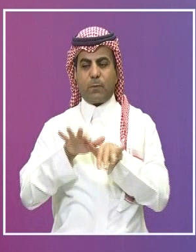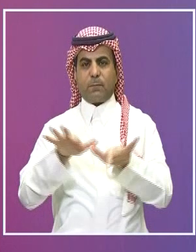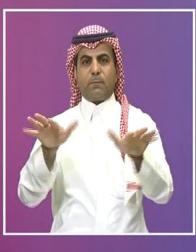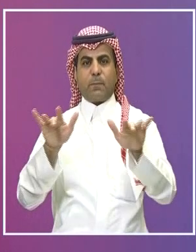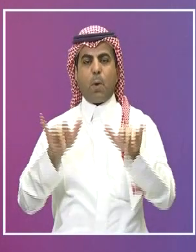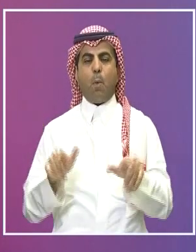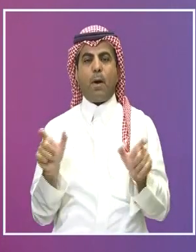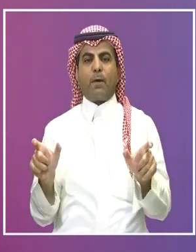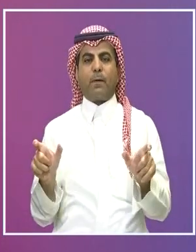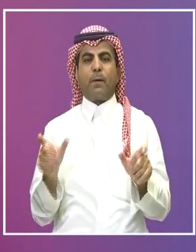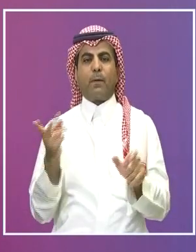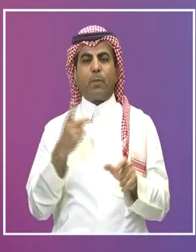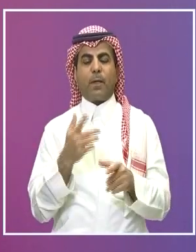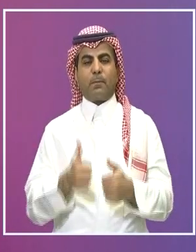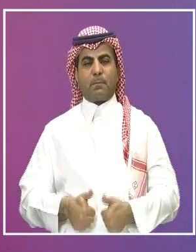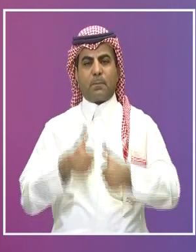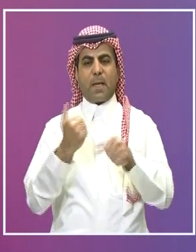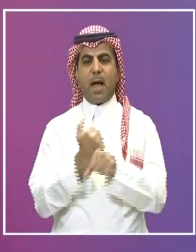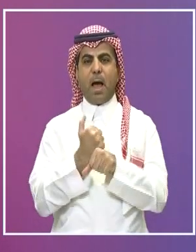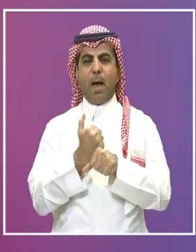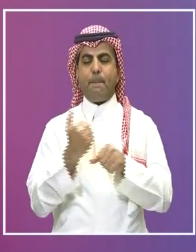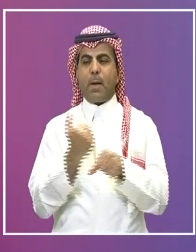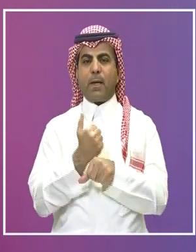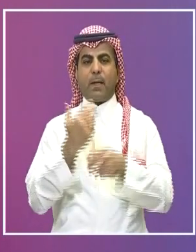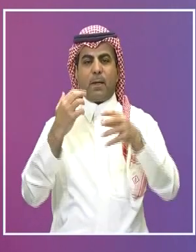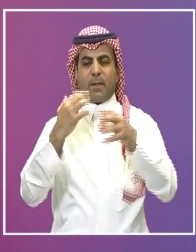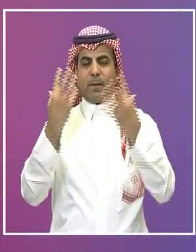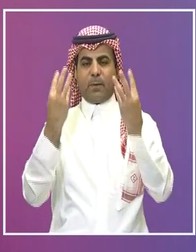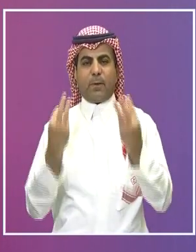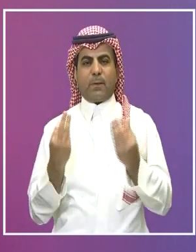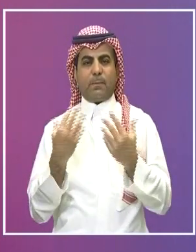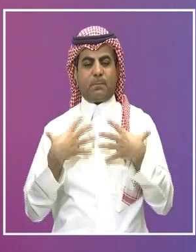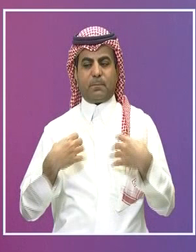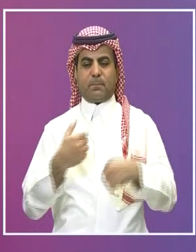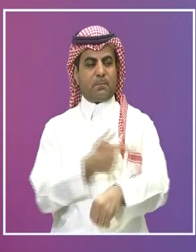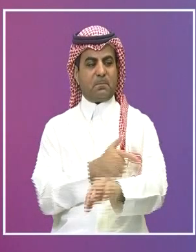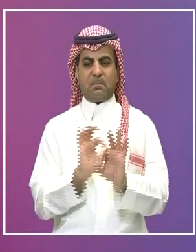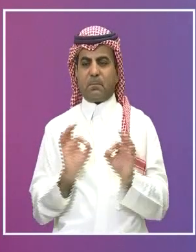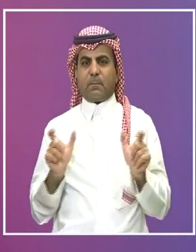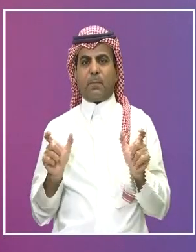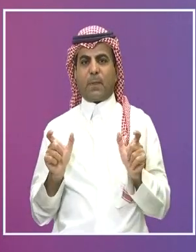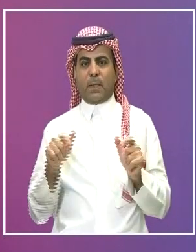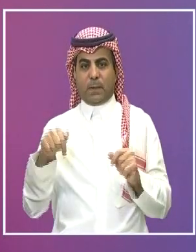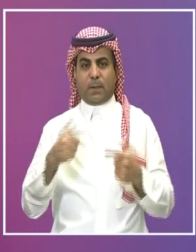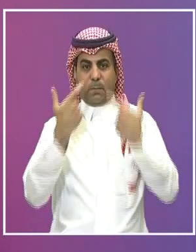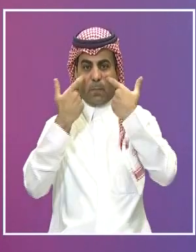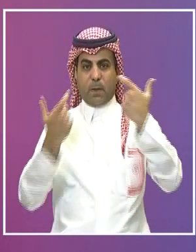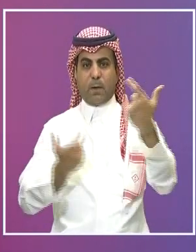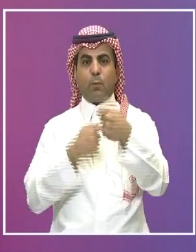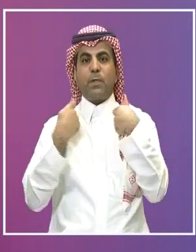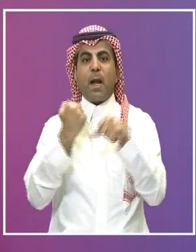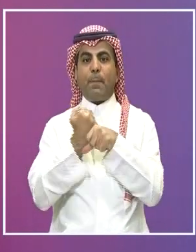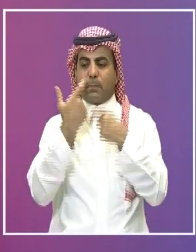كورونا COVID-19 وخلق بيئة عمل آمنة وصحية. وعلى ذلك نتج من هذه الجولات الرقابية منذ بداية